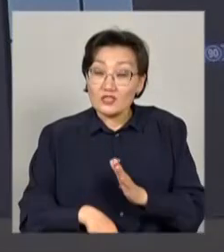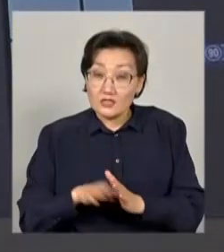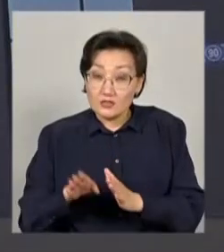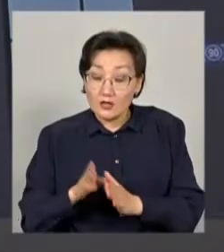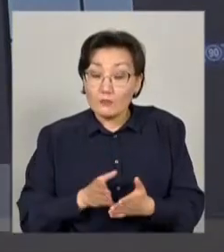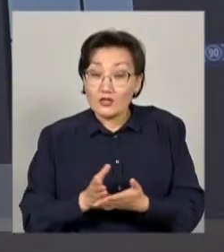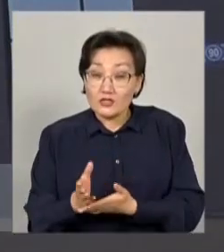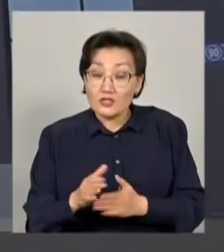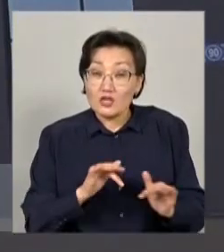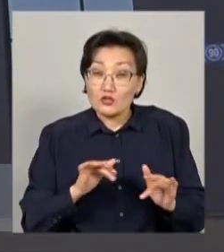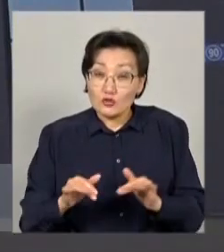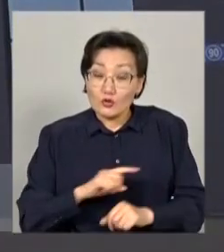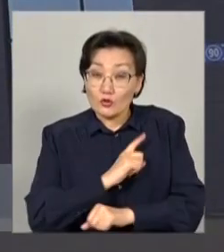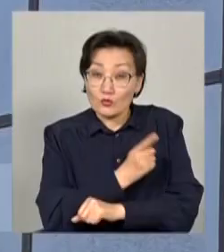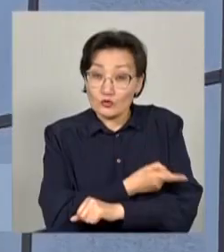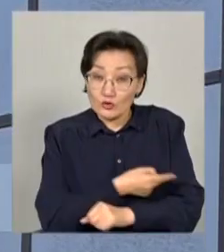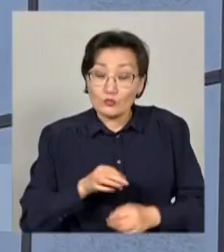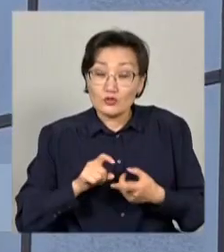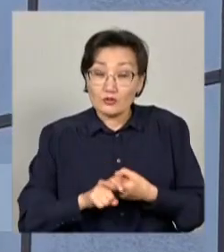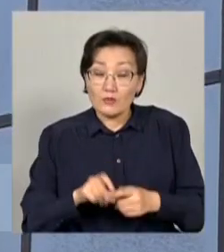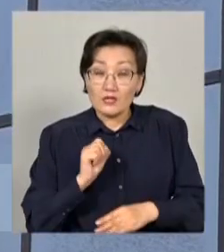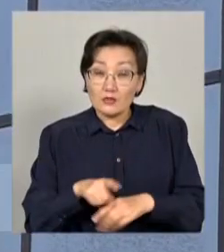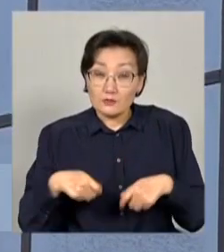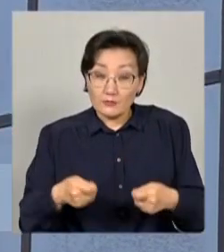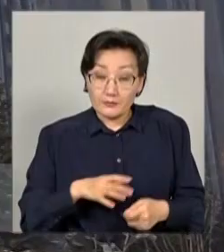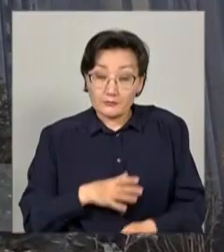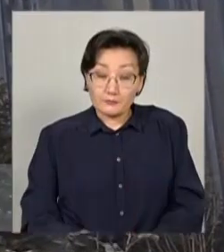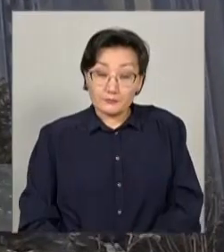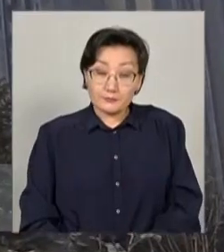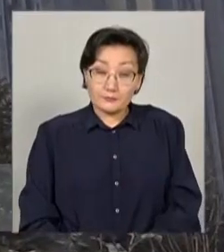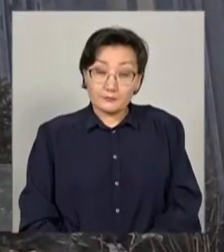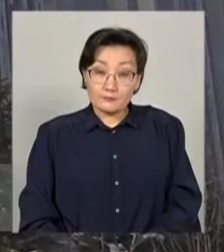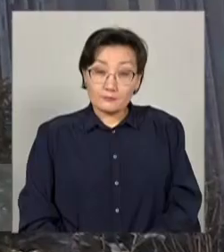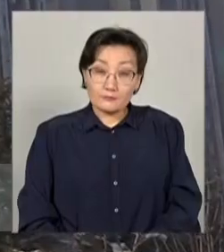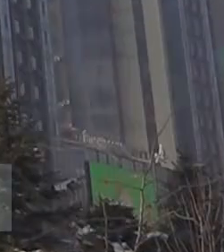жақсартуға бағытталған шараларды күшейту жөнінде тапсырма берді.